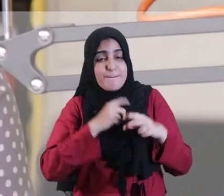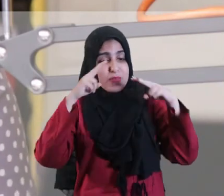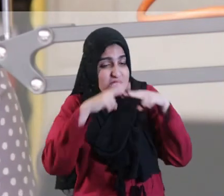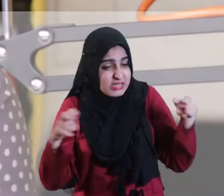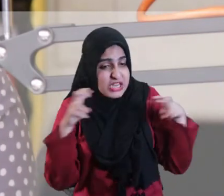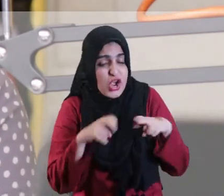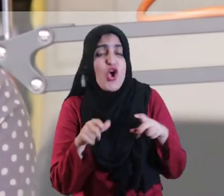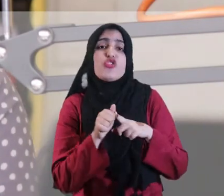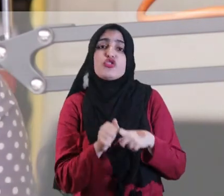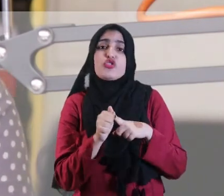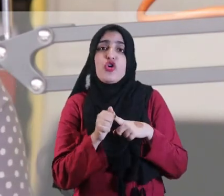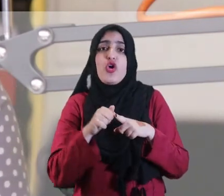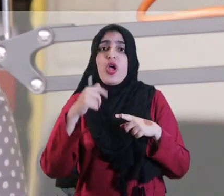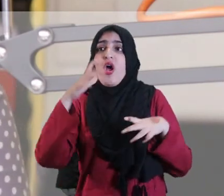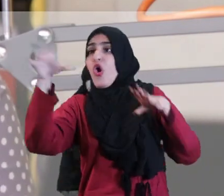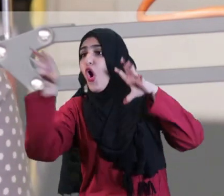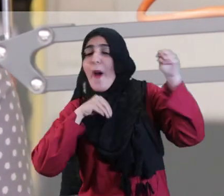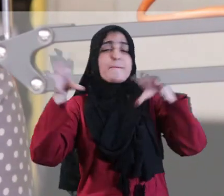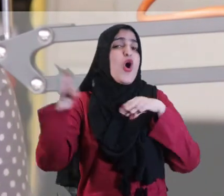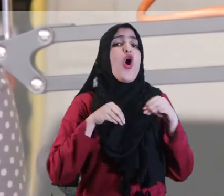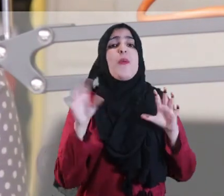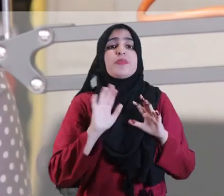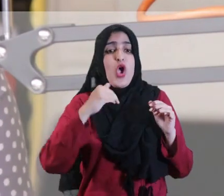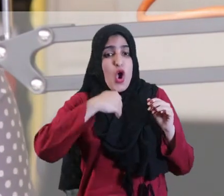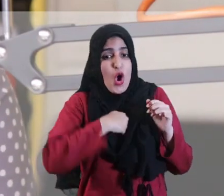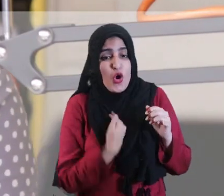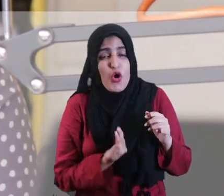और सब्सक्राइब करें